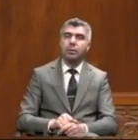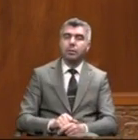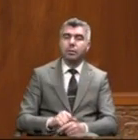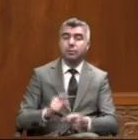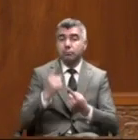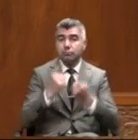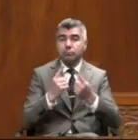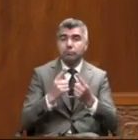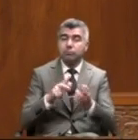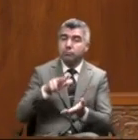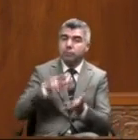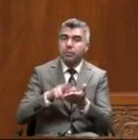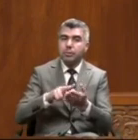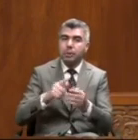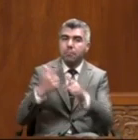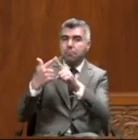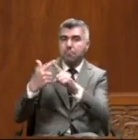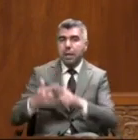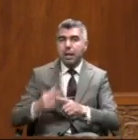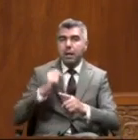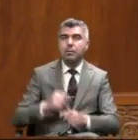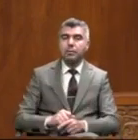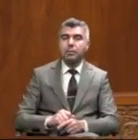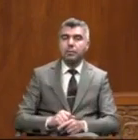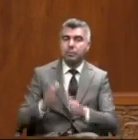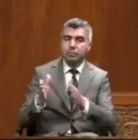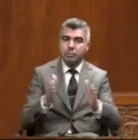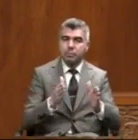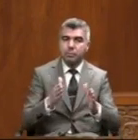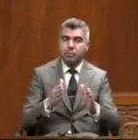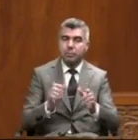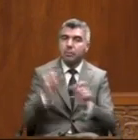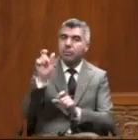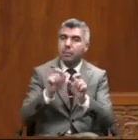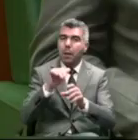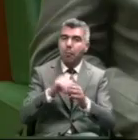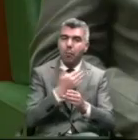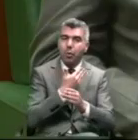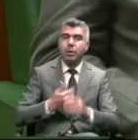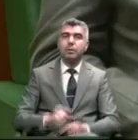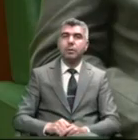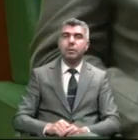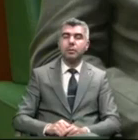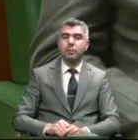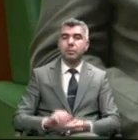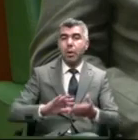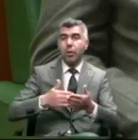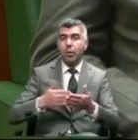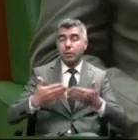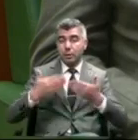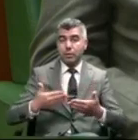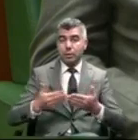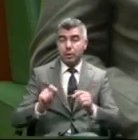الاعتمادات الضروريه لهذا المجال السيدات والساده المستشارين ان ما تم تحقيقه لحد